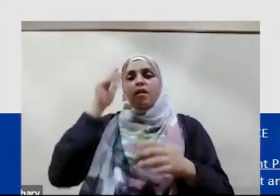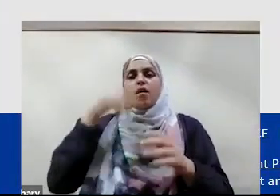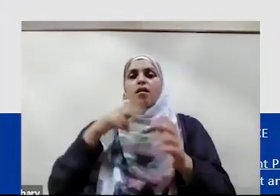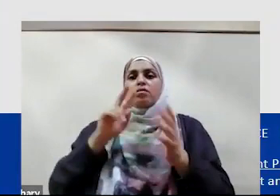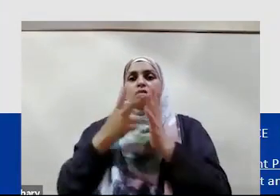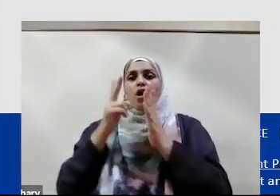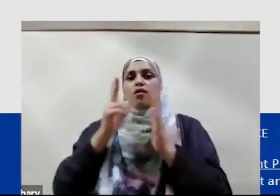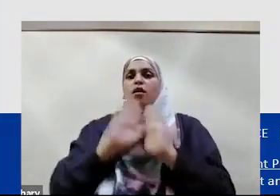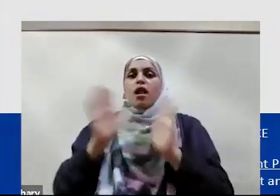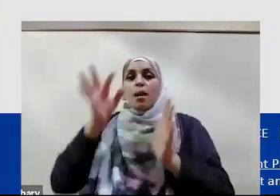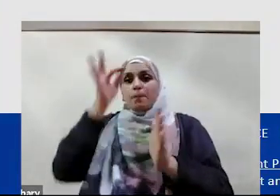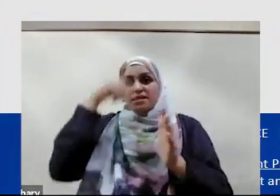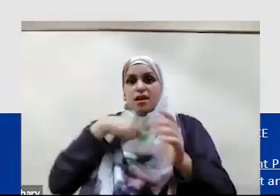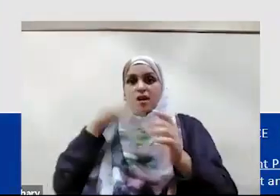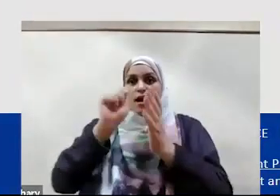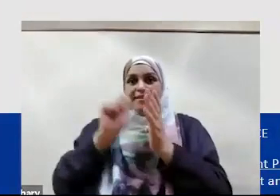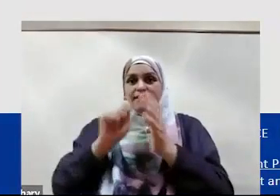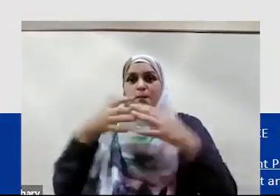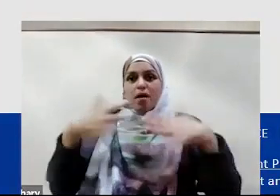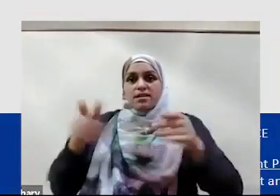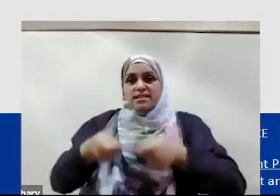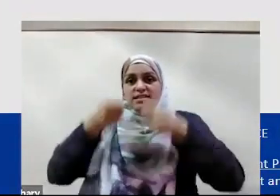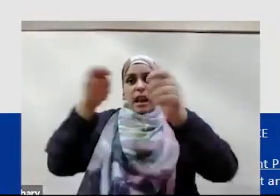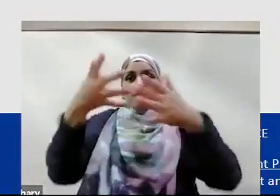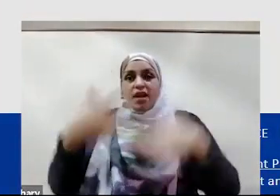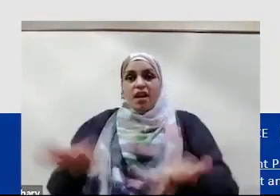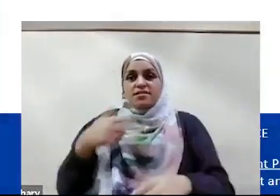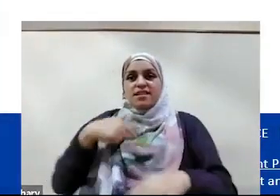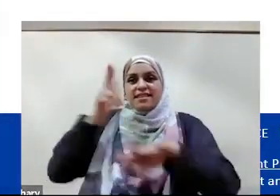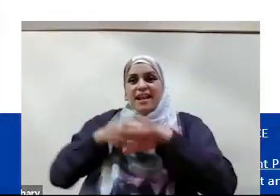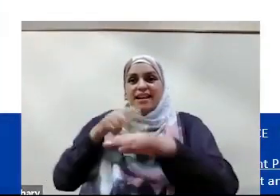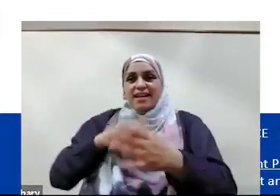حاجة بعد أما بتسلموه. وكمان